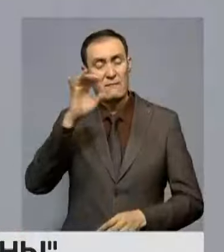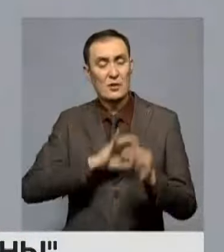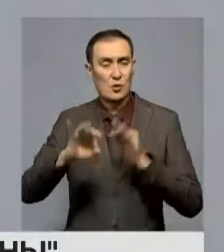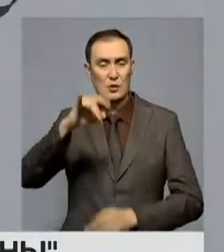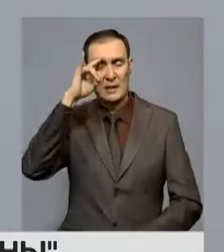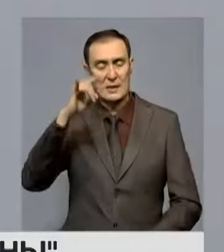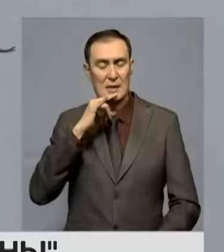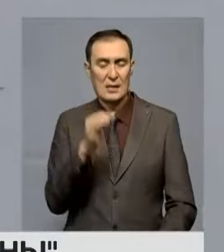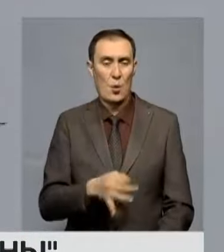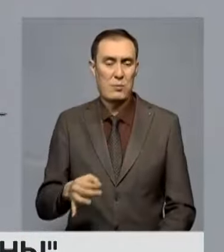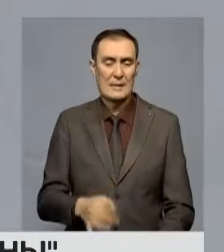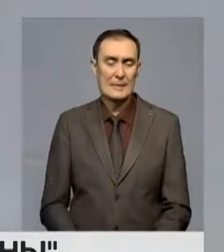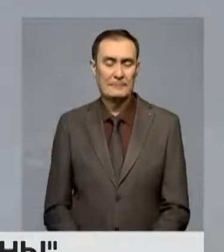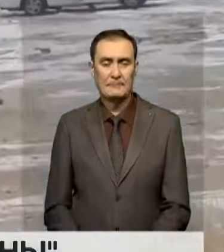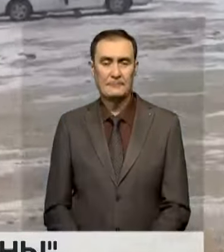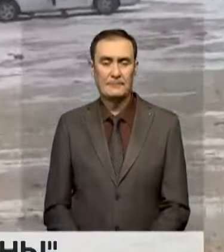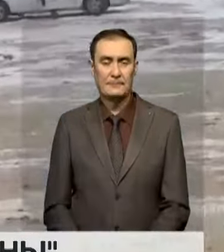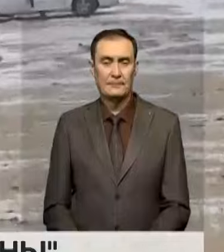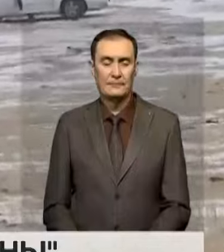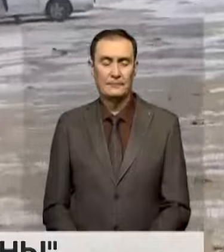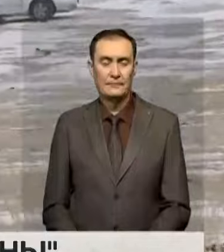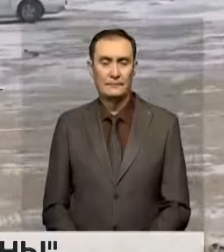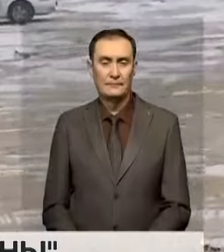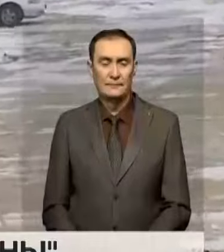Дмитрий Пыхтин, Восточно-Казахстанская область, 24 КИЗ.